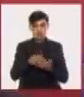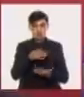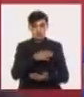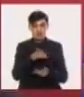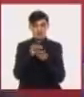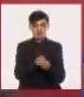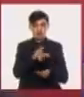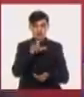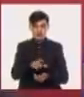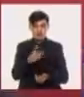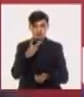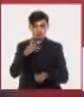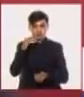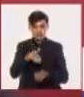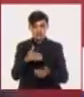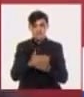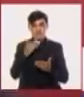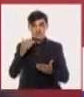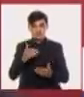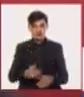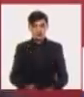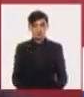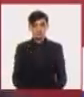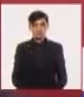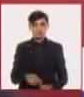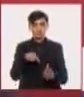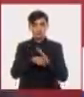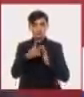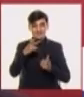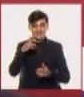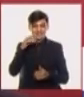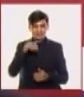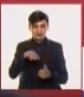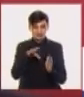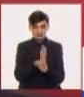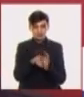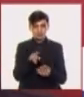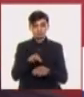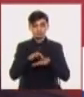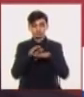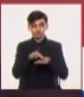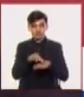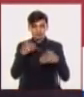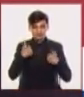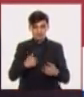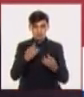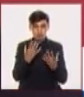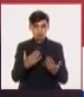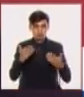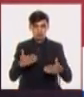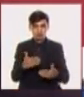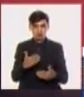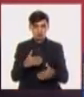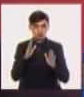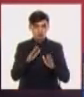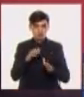Похоронить человека стоит от 200 тысяч и выше. В эти 200 тысяч входит перевозка трупа. Только? Только. То